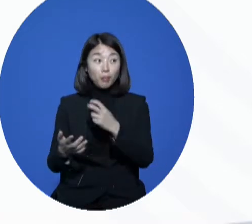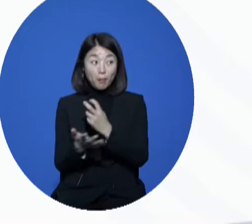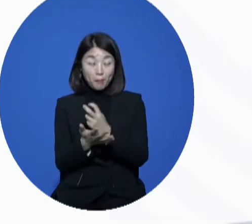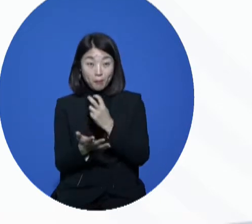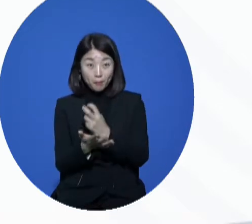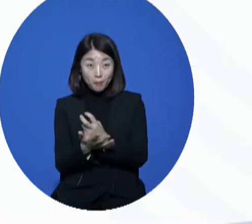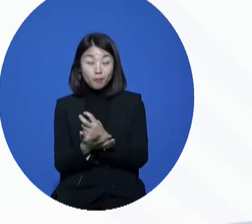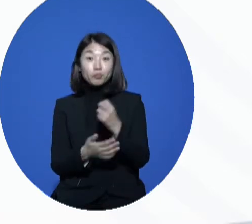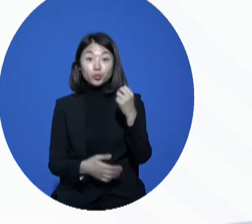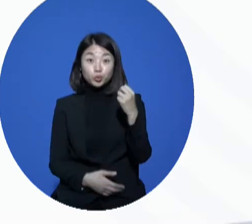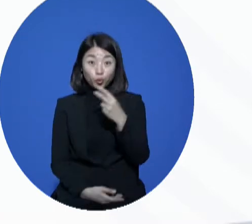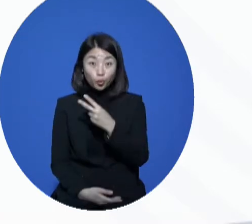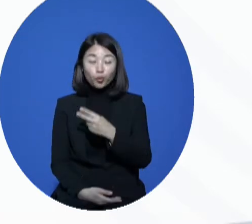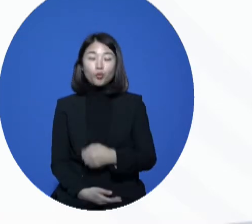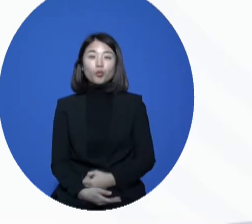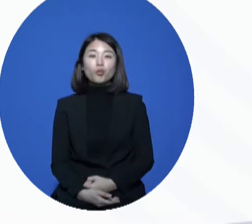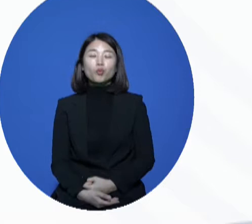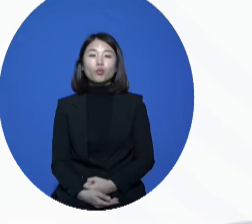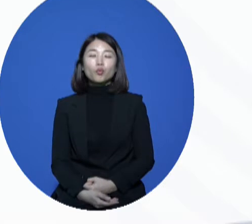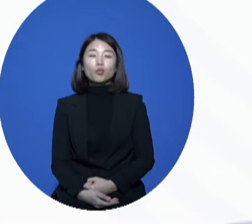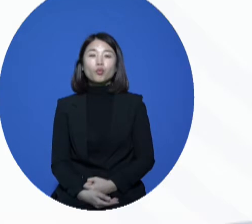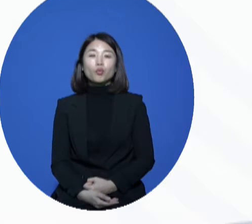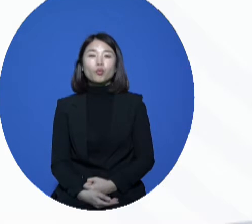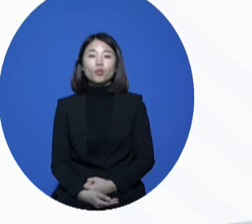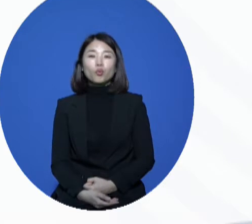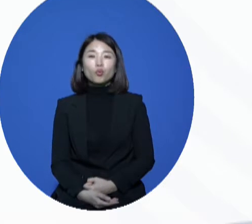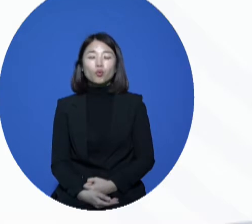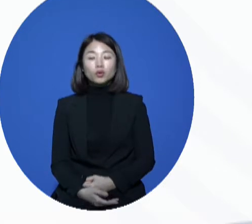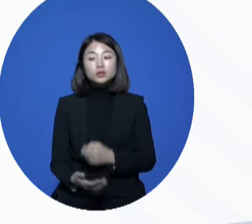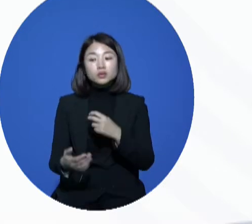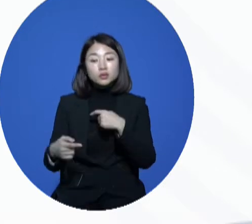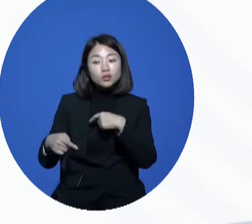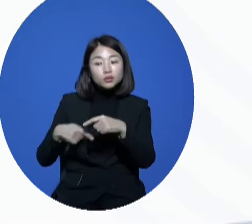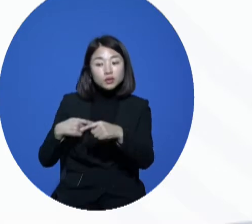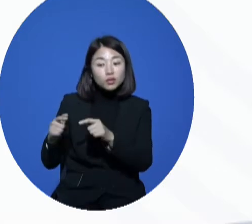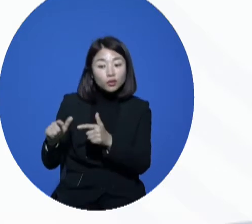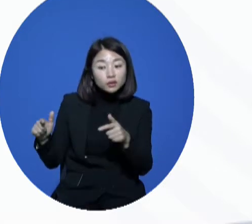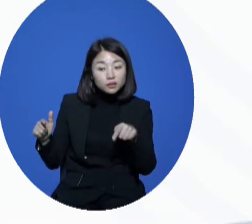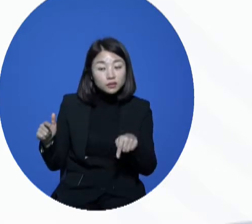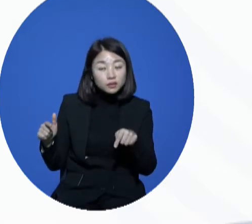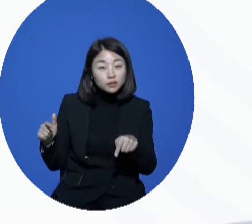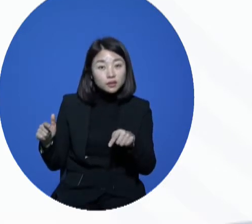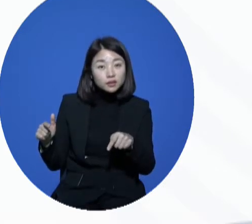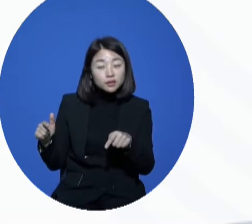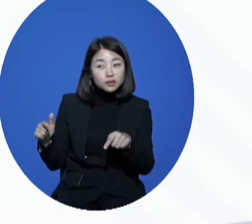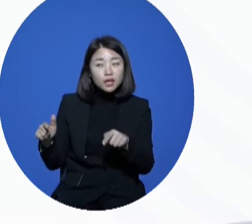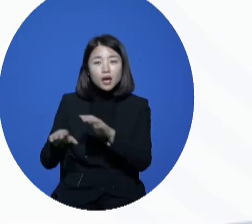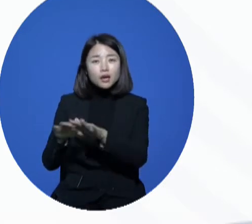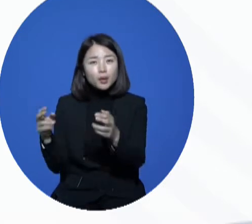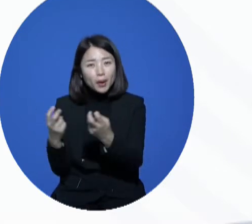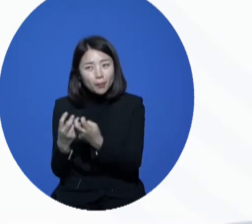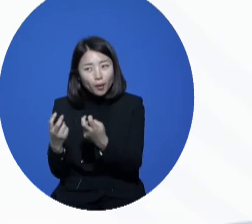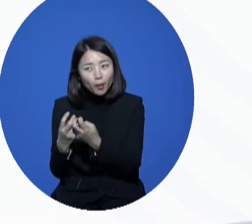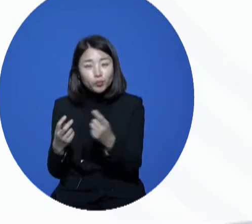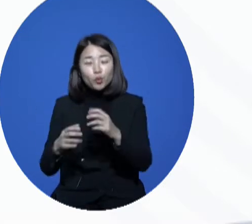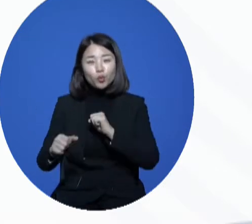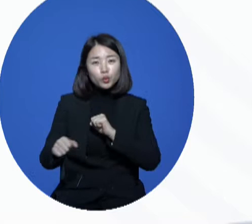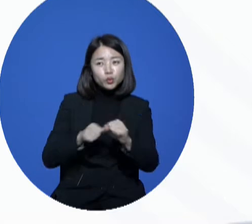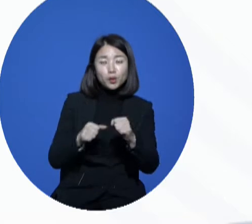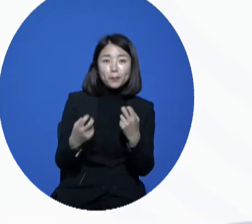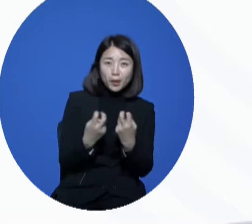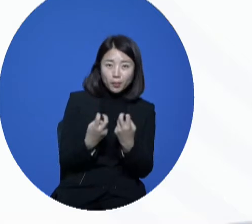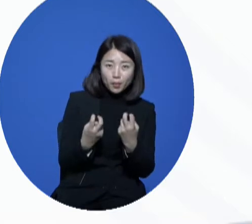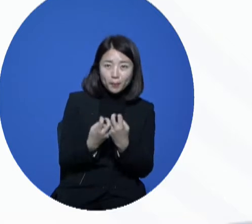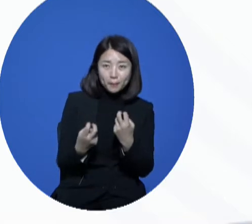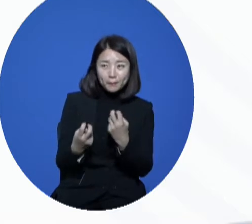법적인, 그리고 정치 법적인 옹호 활동과 같은 다양한 조치나 활동,